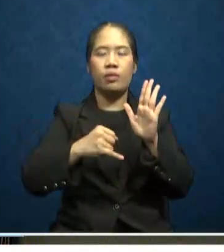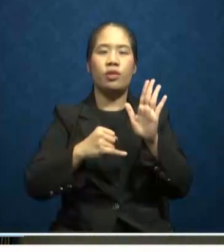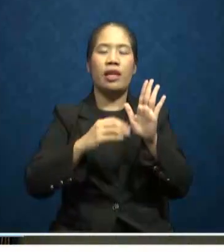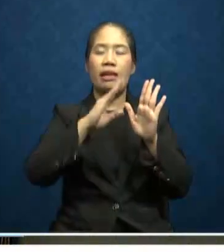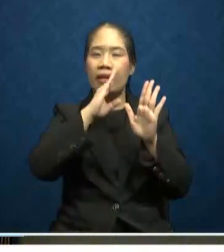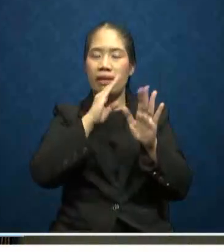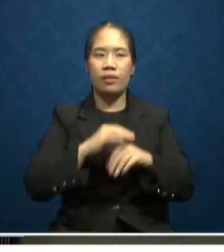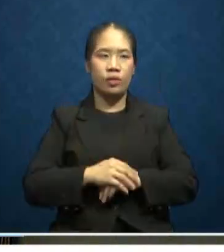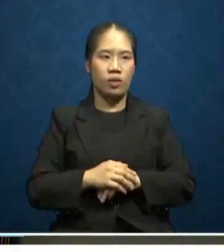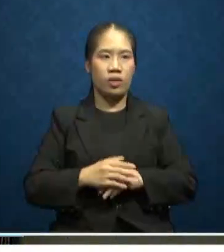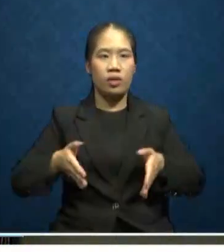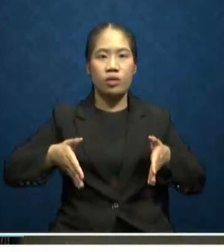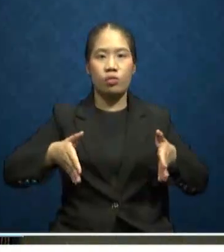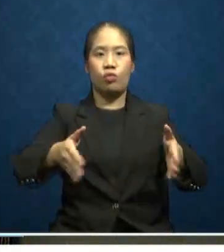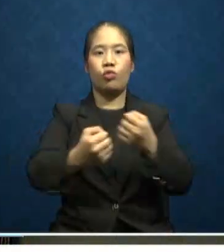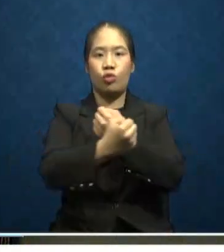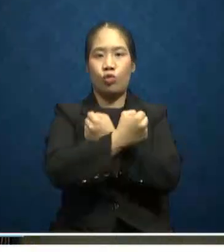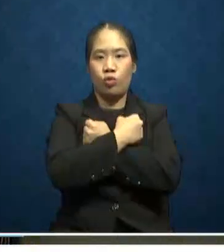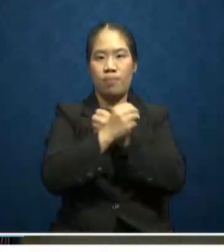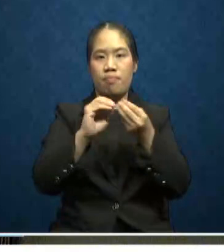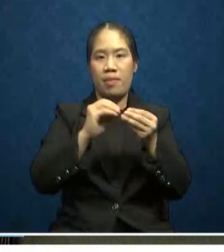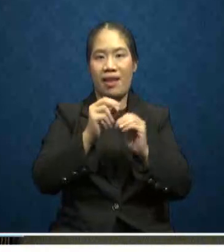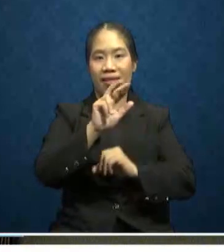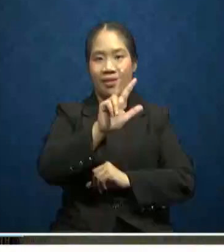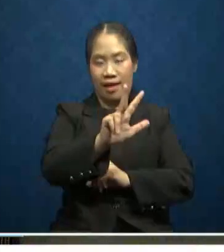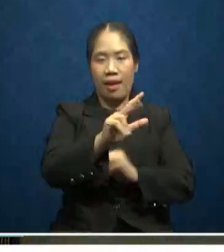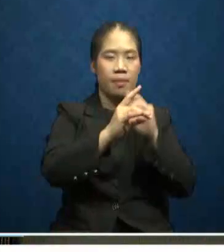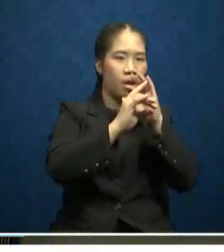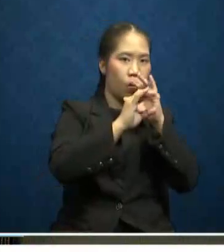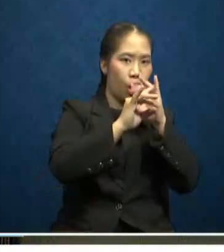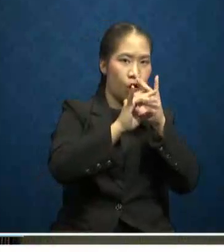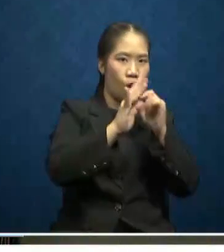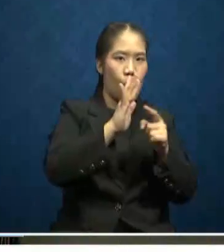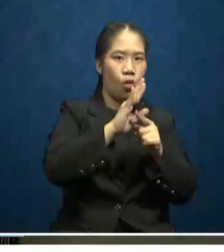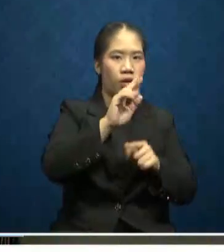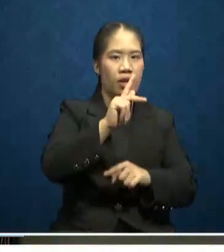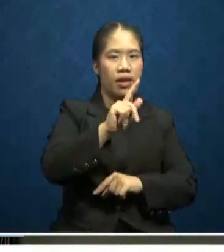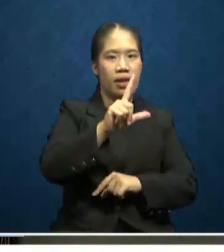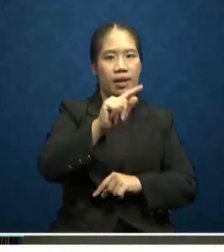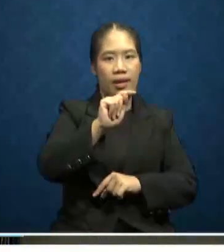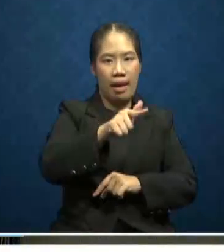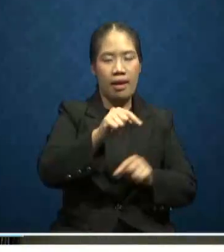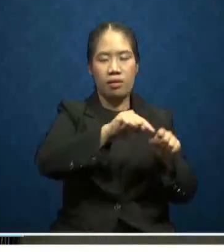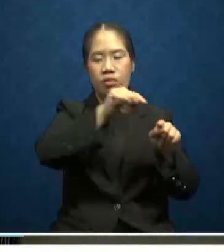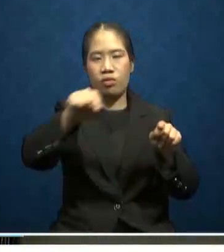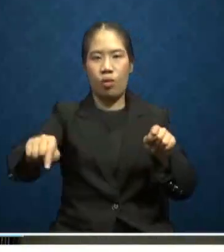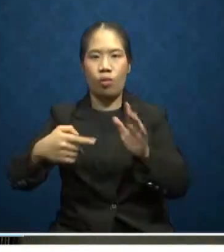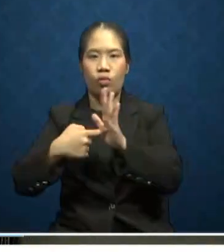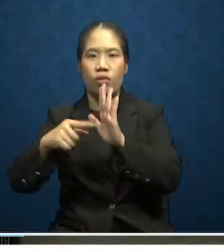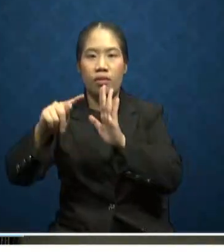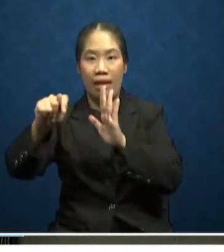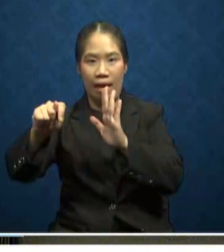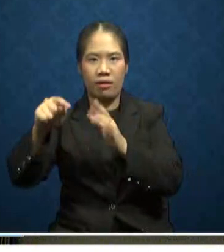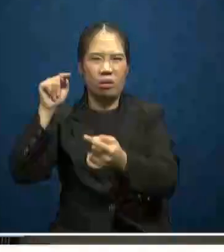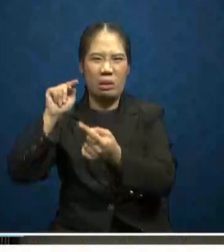ายสุขุมวิทหมายเลข3นะครับจากตราดจากแรงไปยังที่ตราดนะครับเขาเพราะเข้าเขตจันทบุรีนะครับรถติด